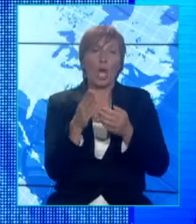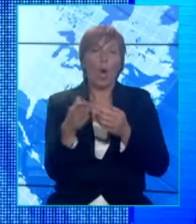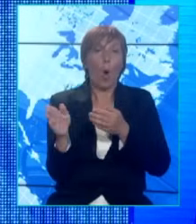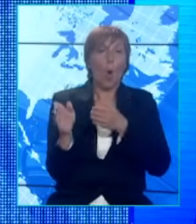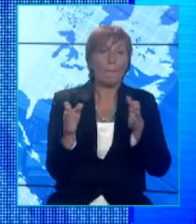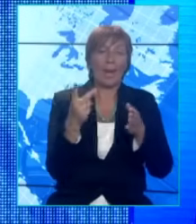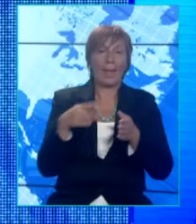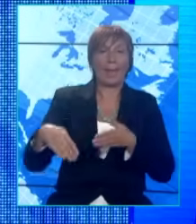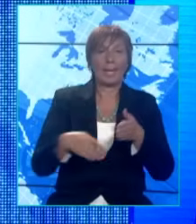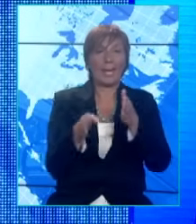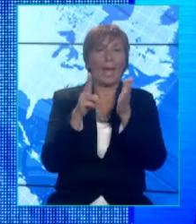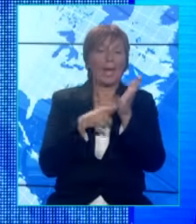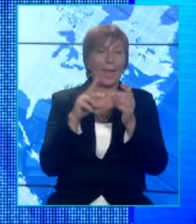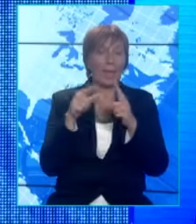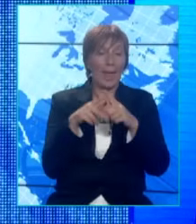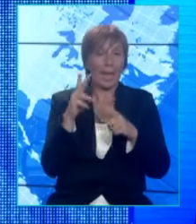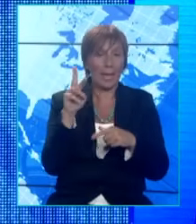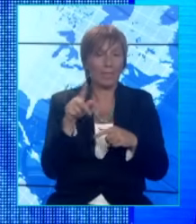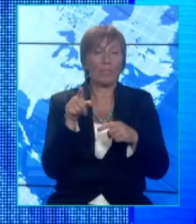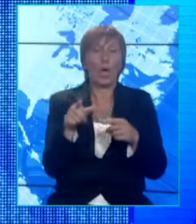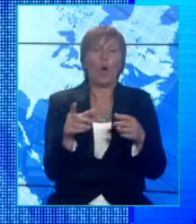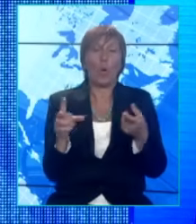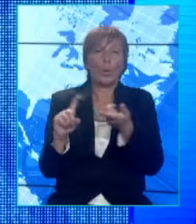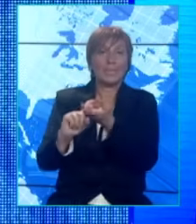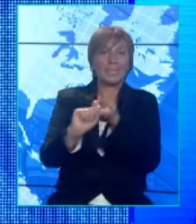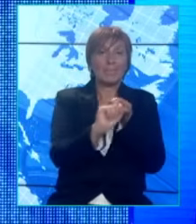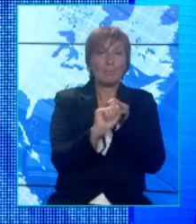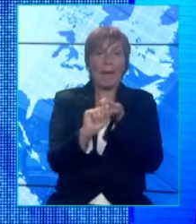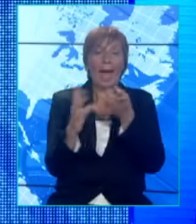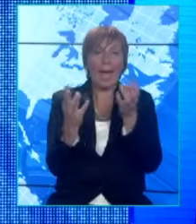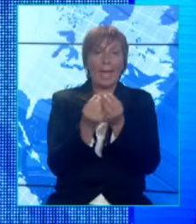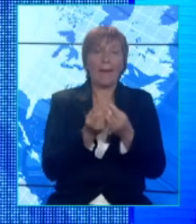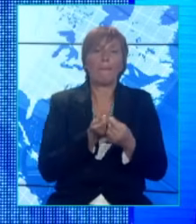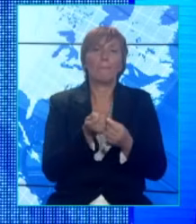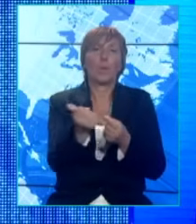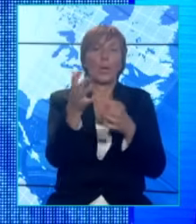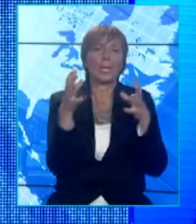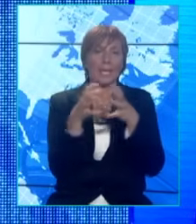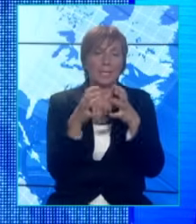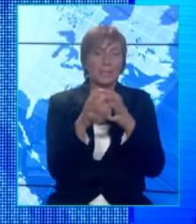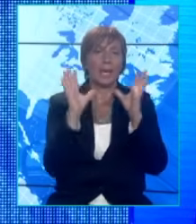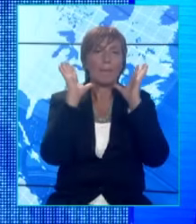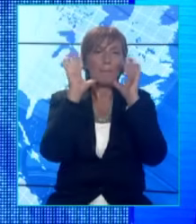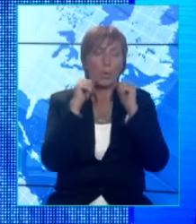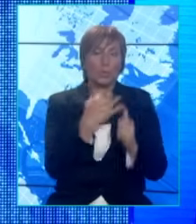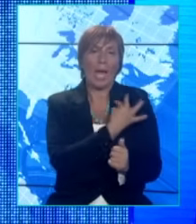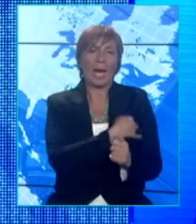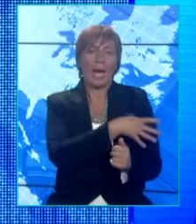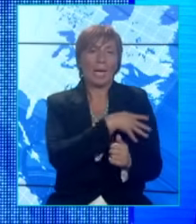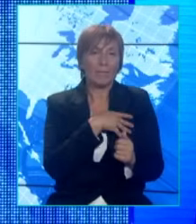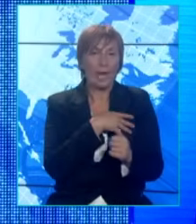Neretve. On također spaja brojne zajednice. Bošnjaka,